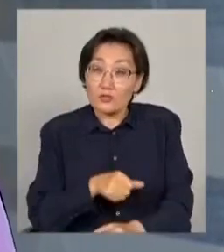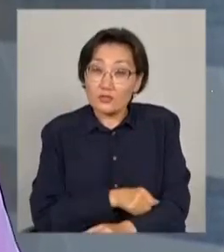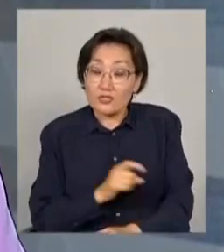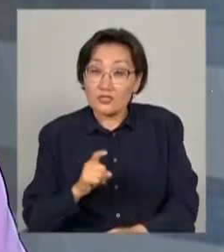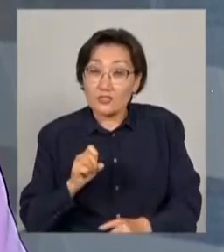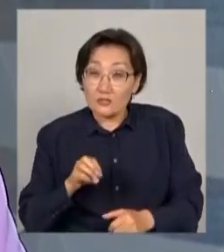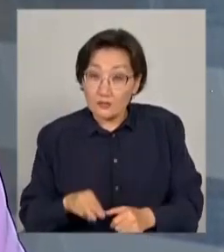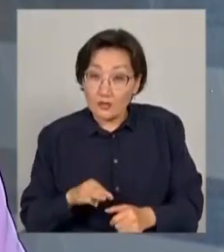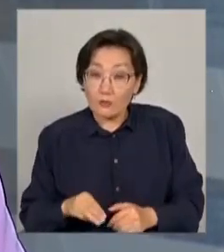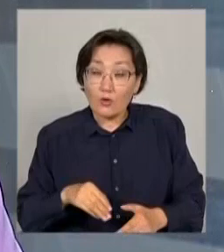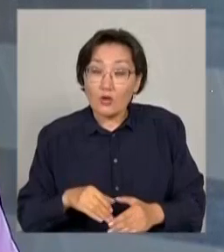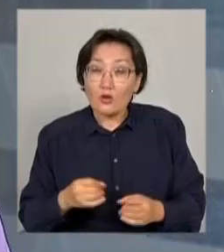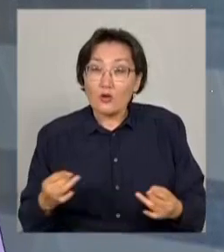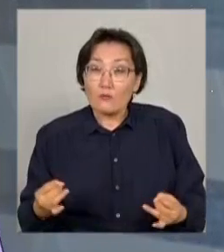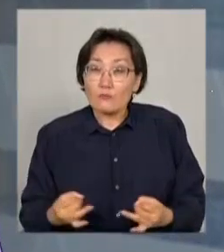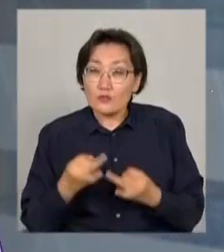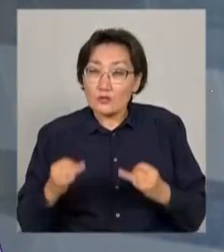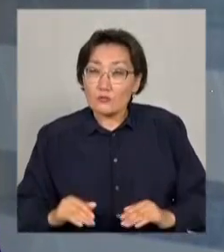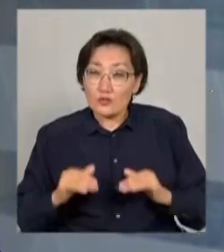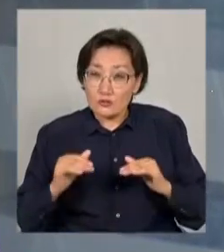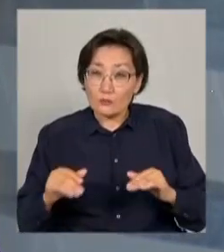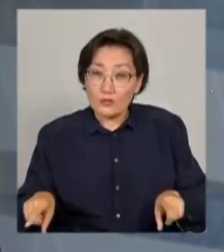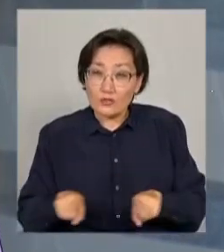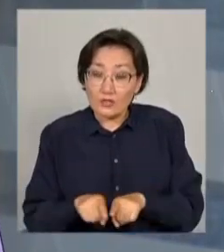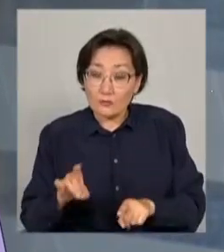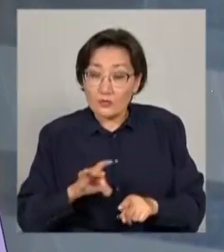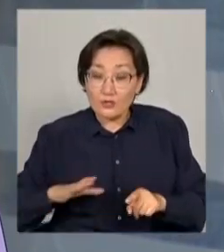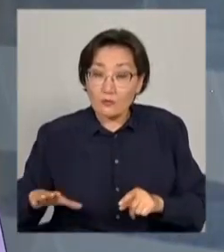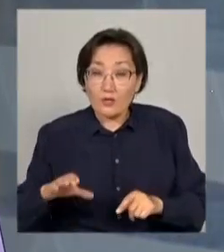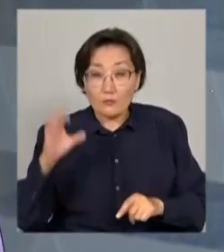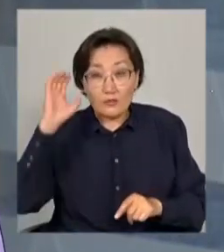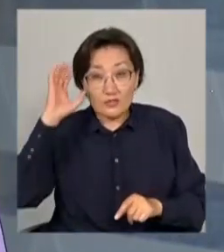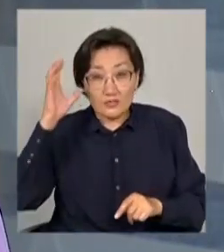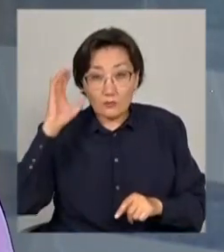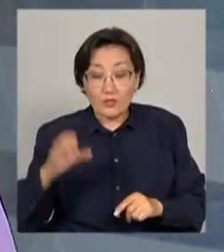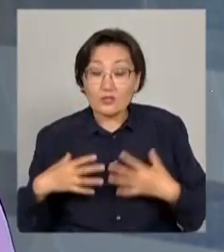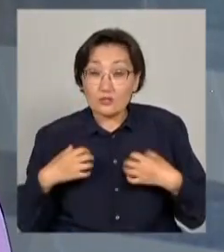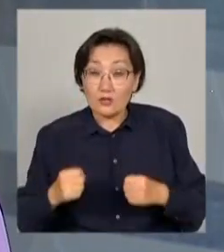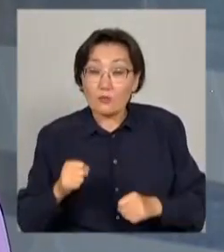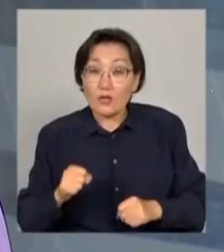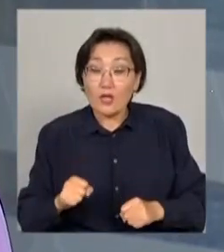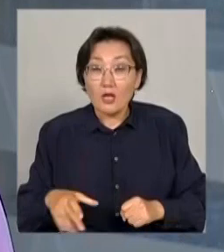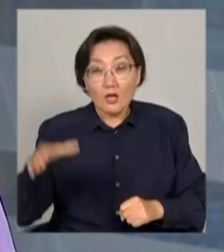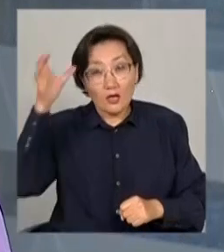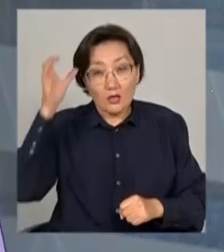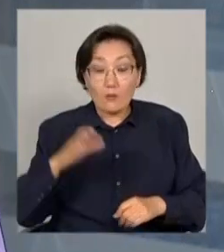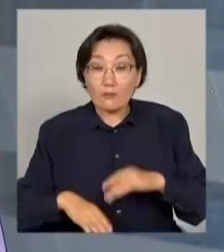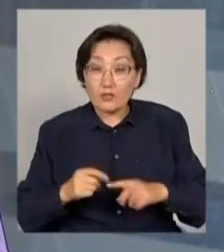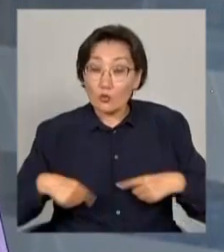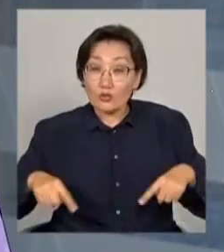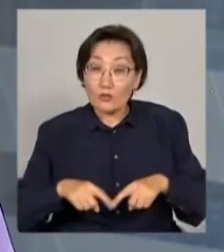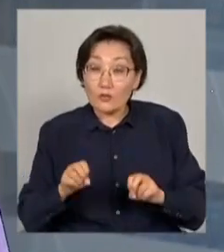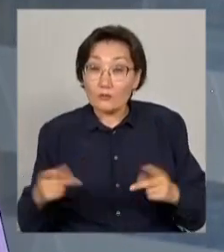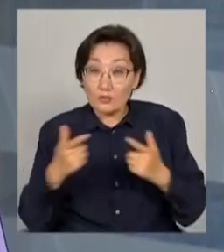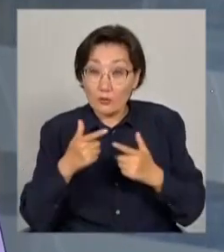құмар жандардың көрсеткіші көңілгін жүтпейді. Бұл туралы Республикалық психикалық денсаулық ғылыми практикалық орталығының мамандар айтты.